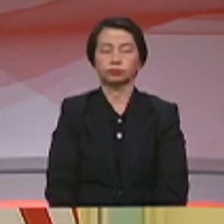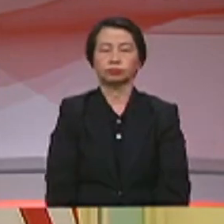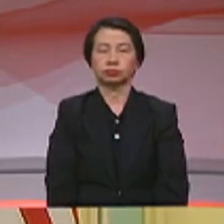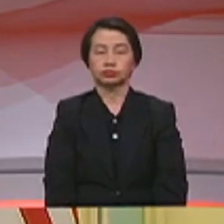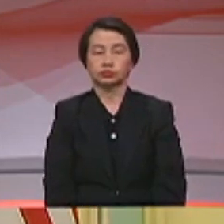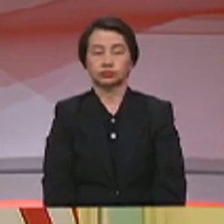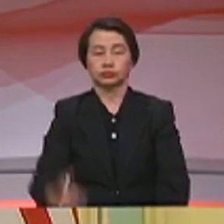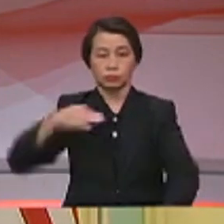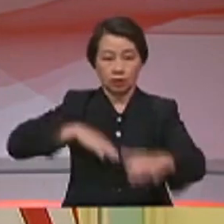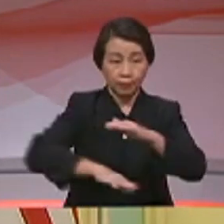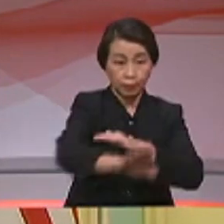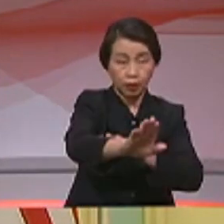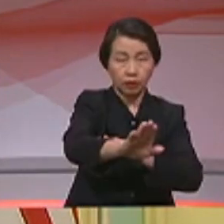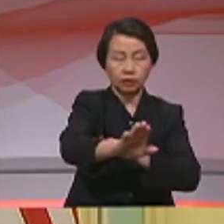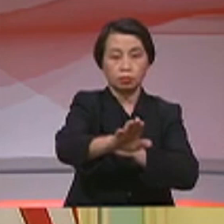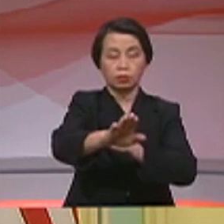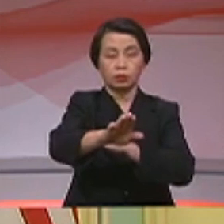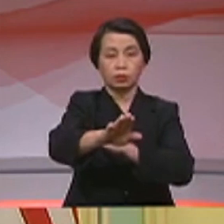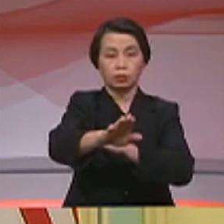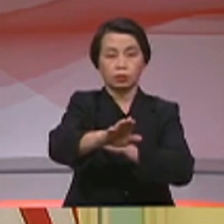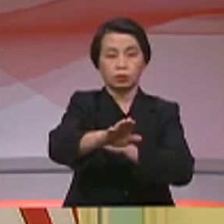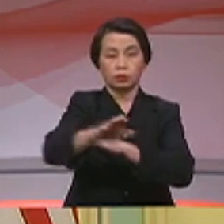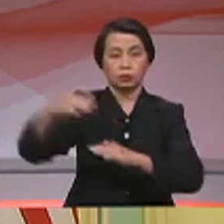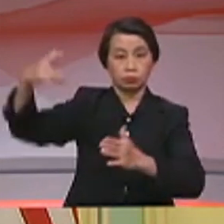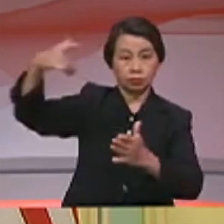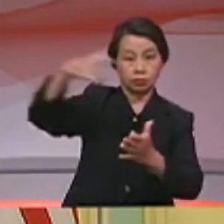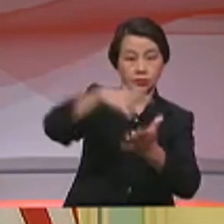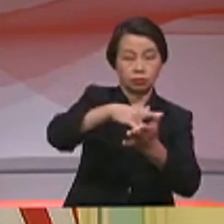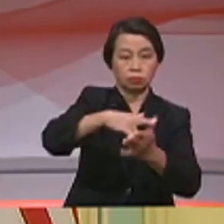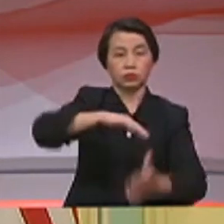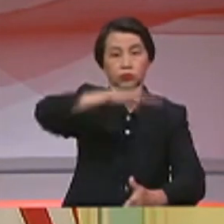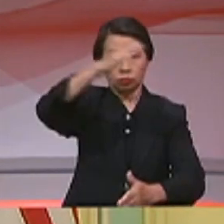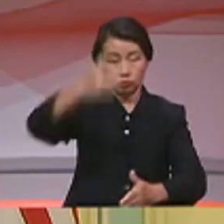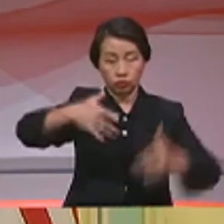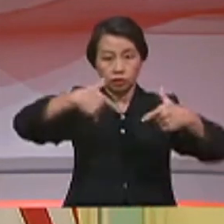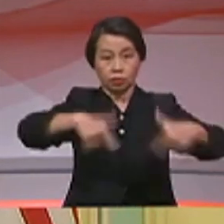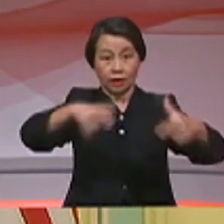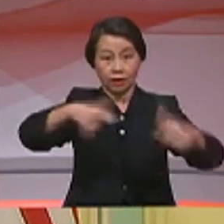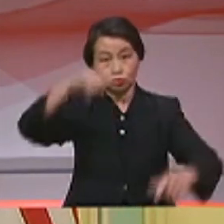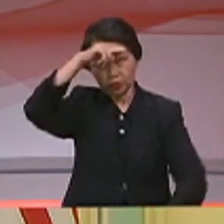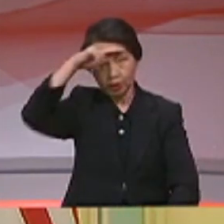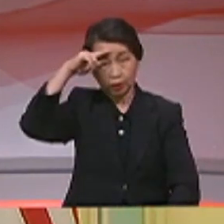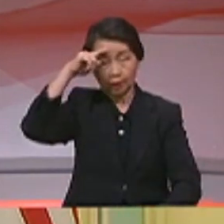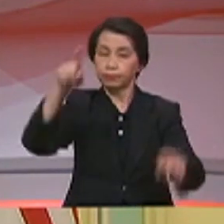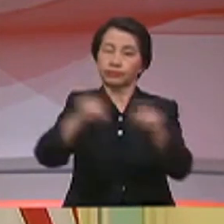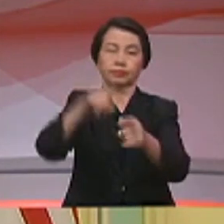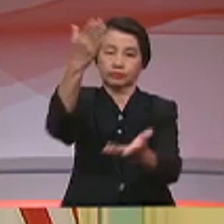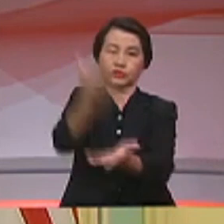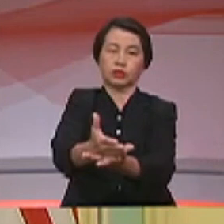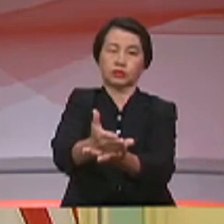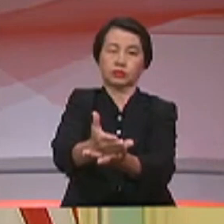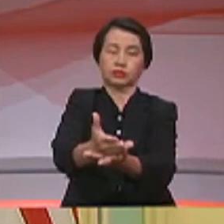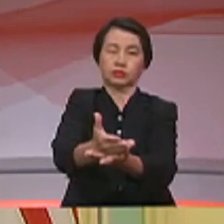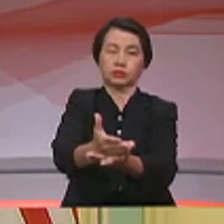Kemasukan melalui pintu masuk antarabangsa di Bukit Kayu Hitam juga dihentikan